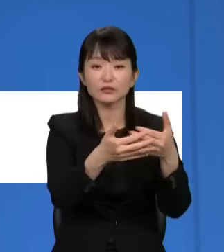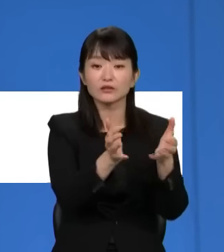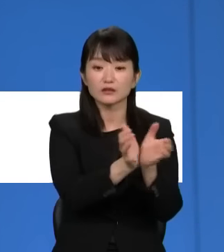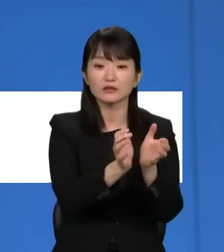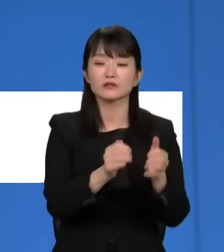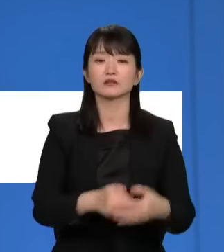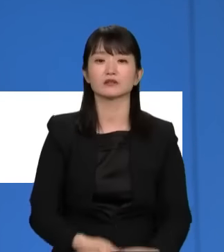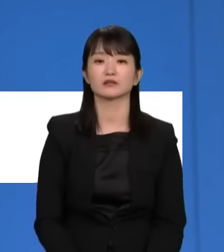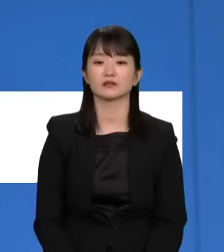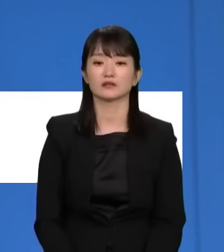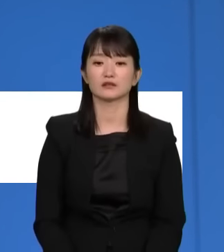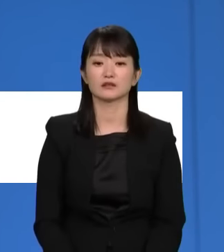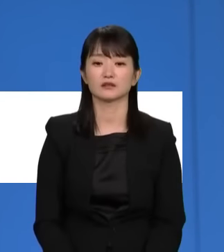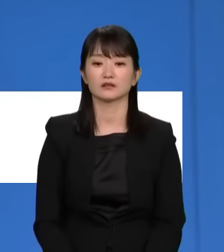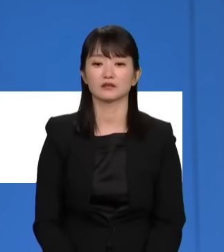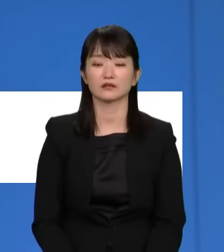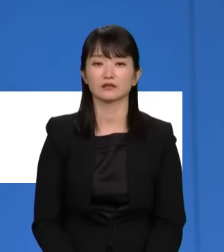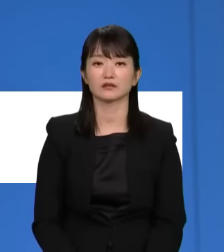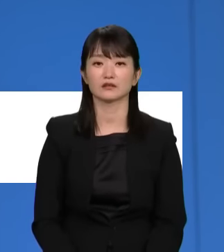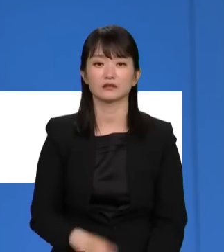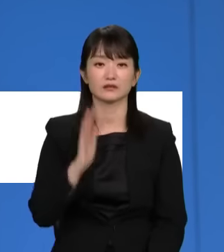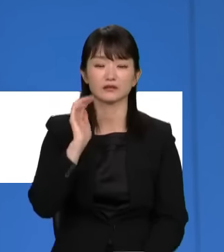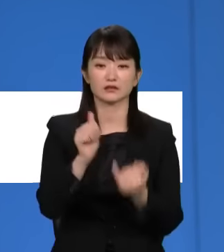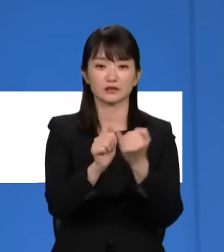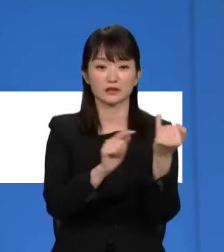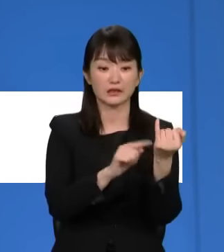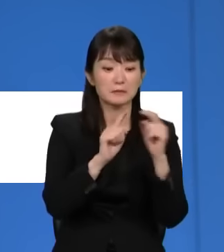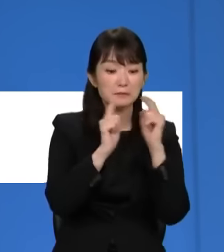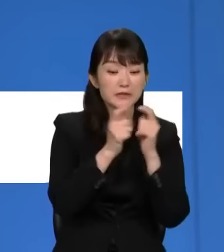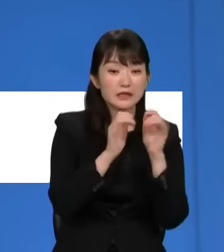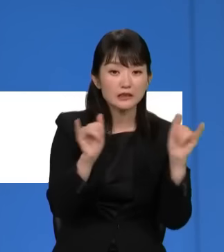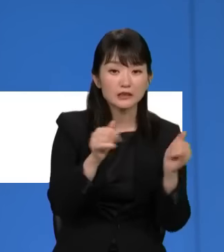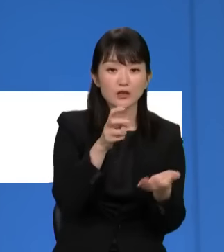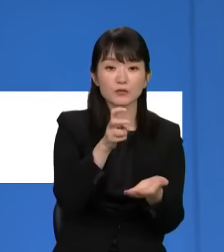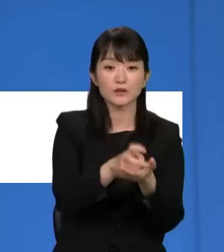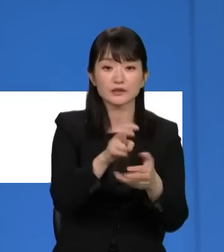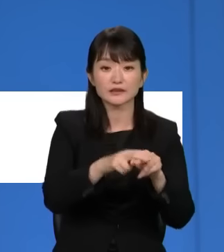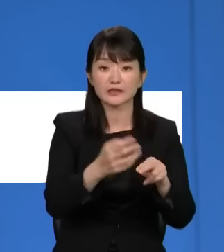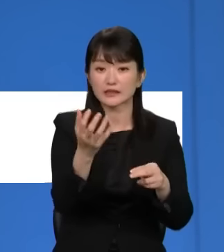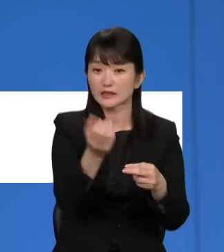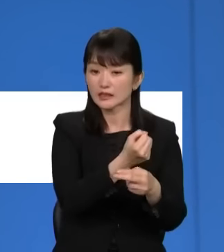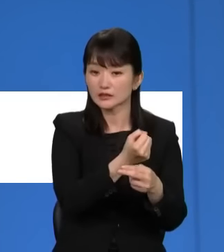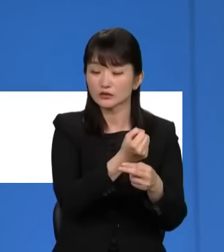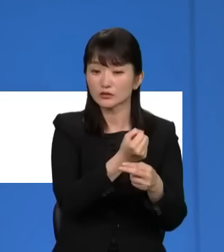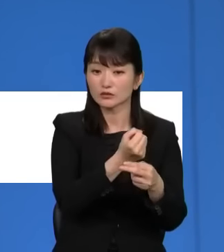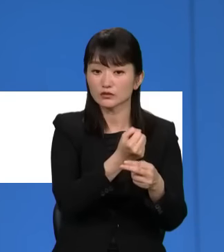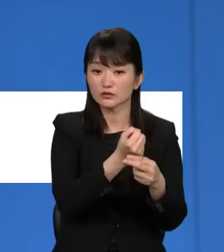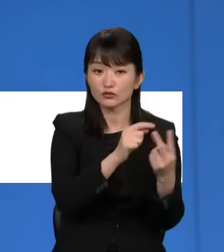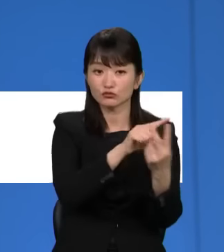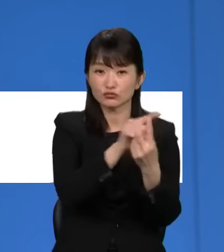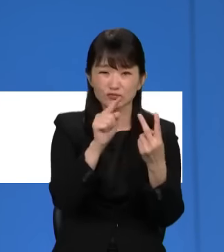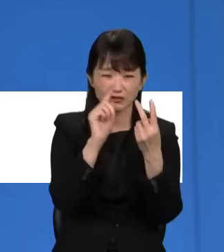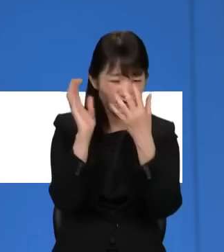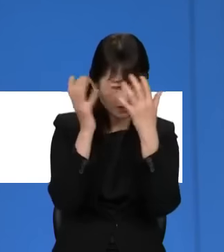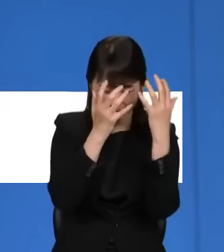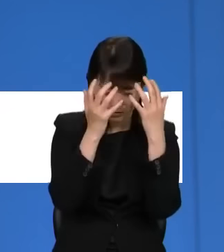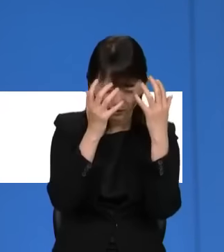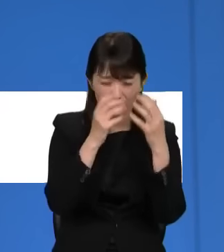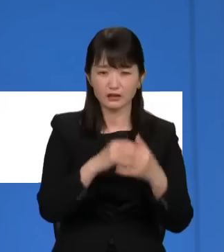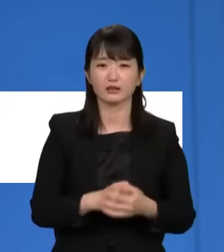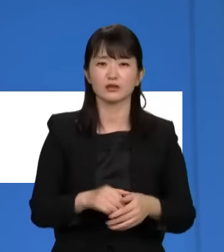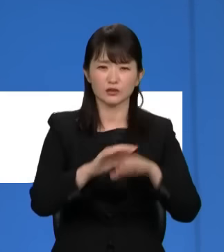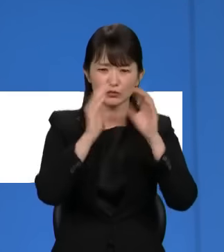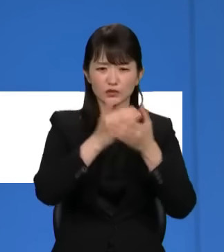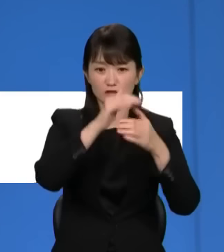어 이렇게 여사가 민간인이 아니면 법적인 지위를 가지고 있느냐에 대한 님 때문에 모든